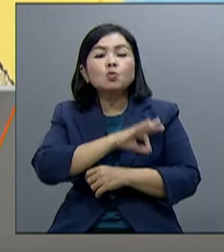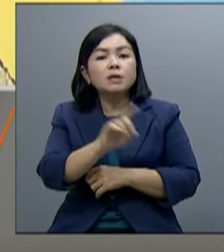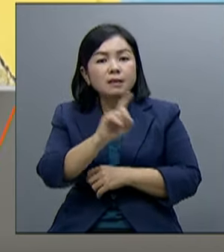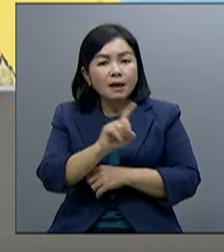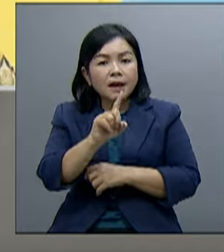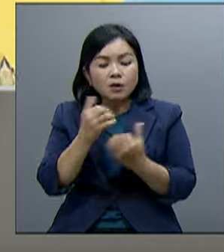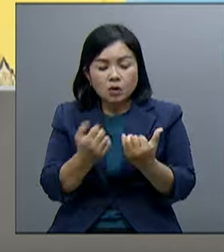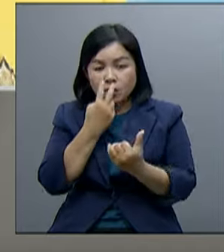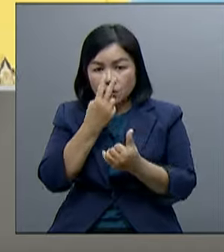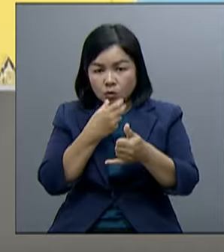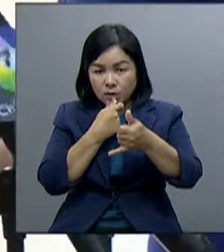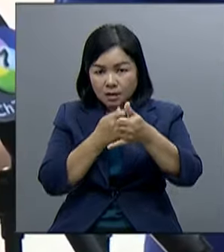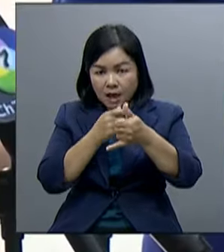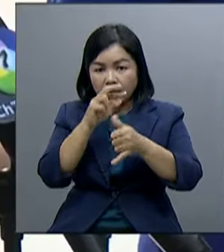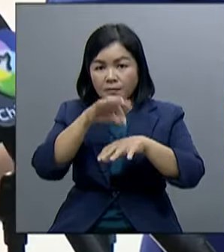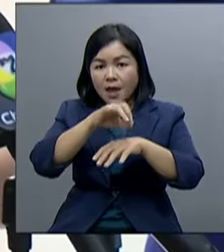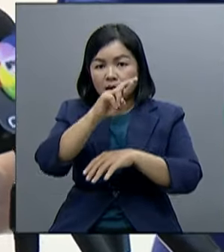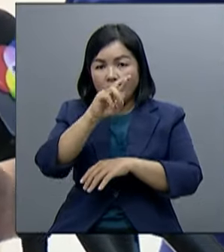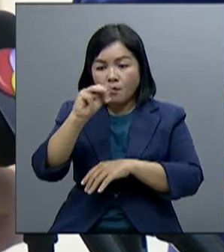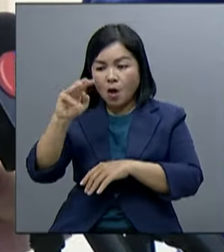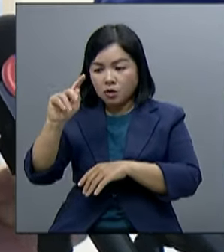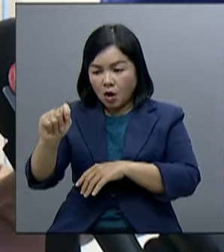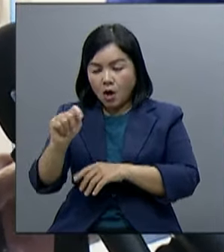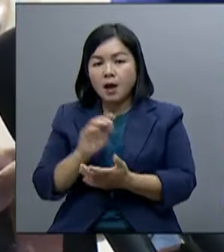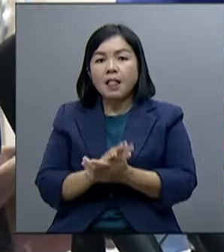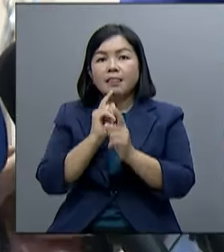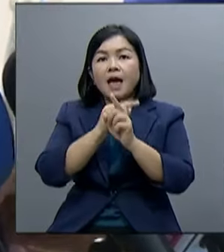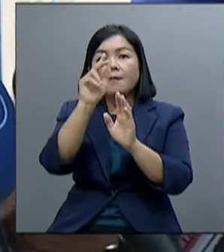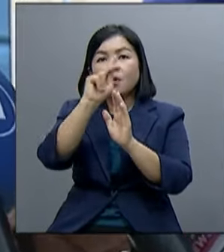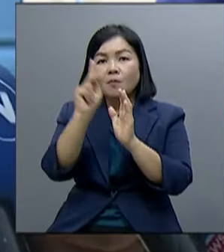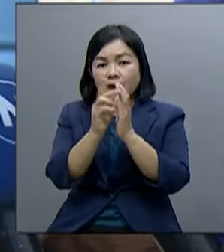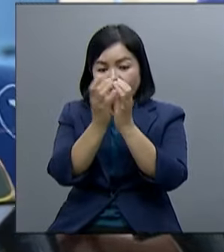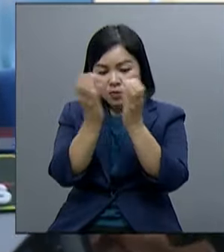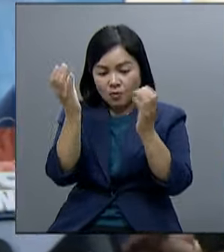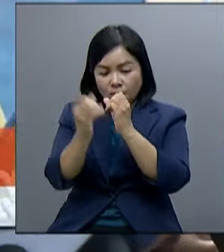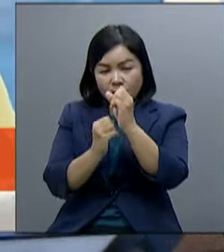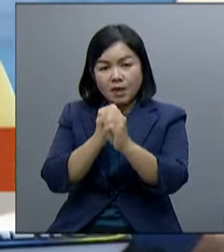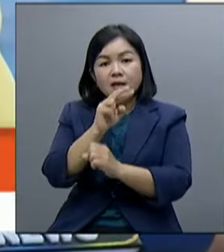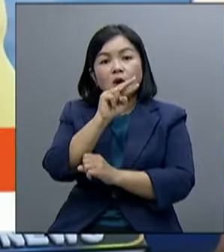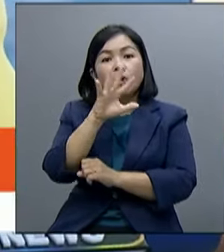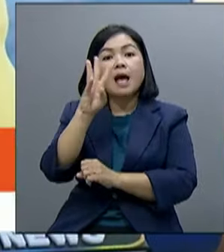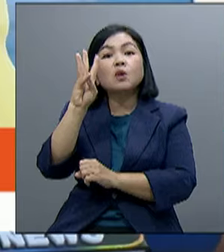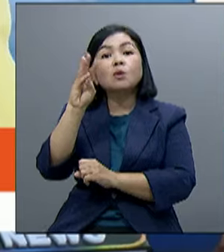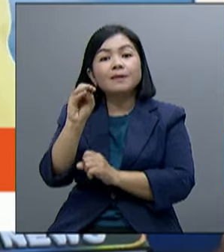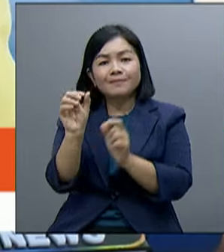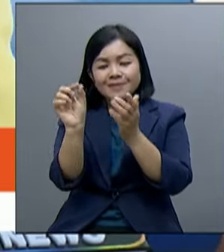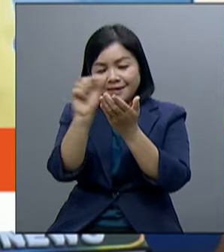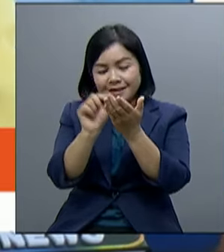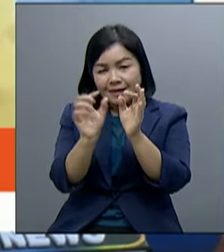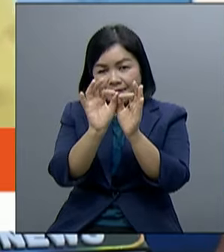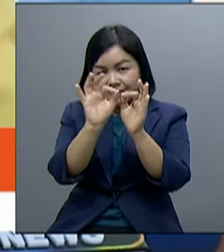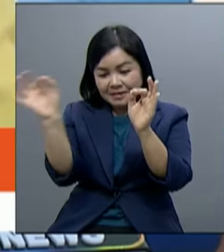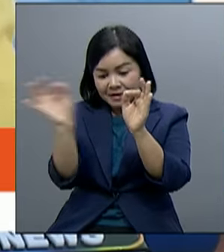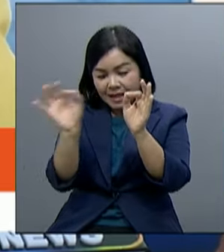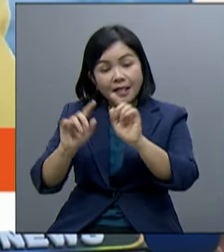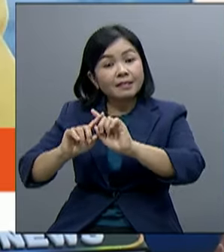ลองฟังจากท่างรัฐมนตรีค่ะในรัฐธรรมนูญปี2560เนี่ยได้เขียนต่างกรัฐธรรมนูญ